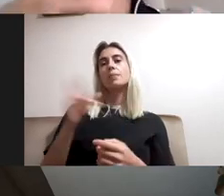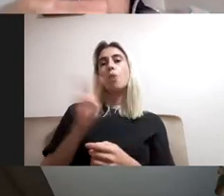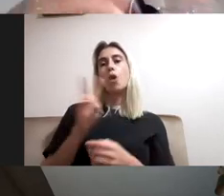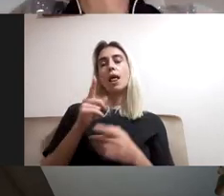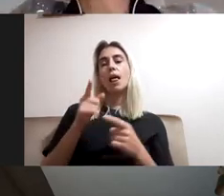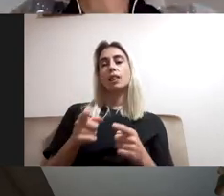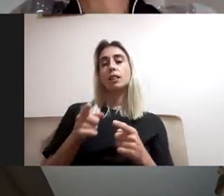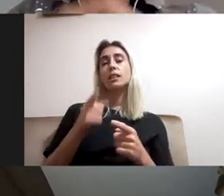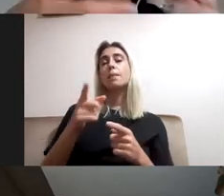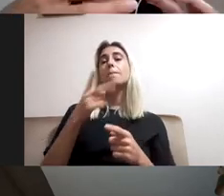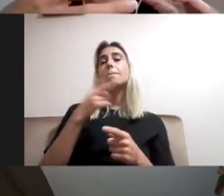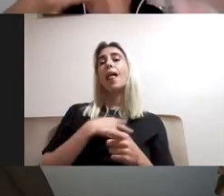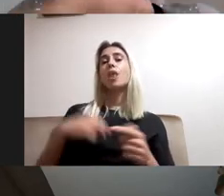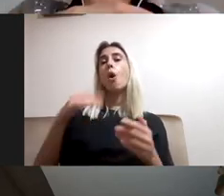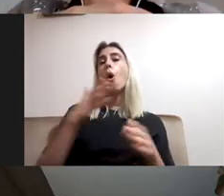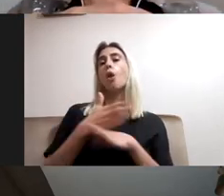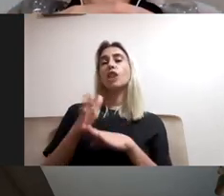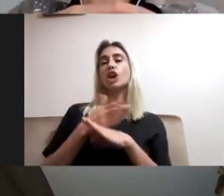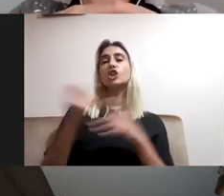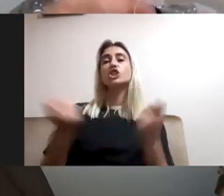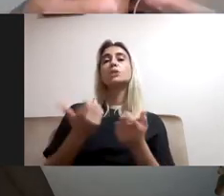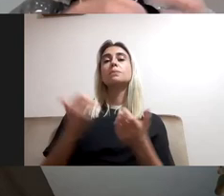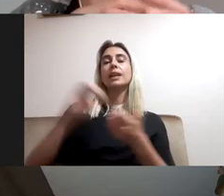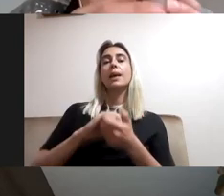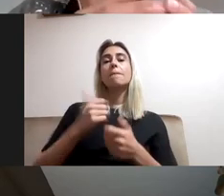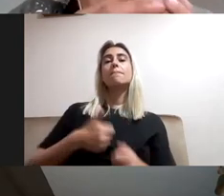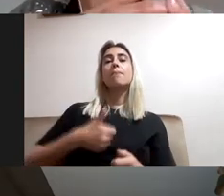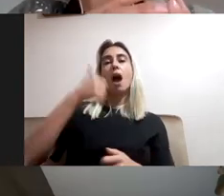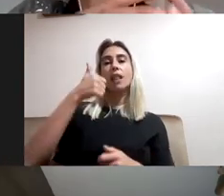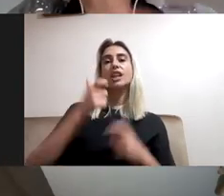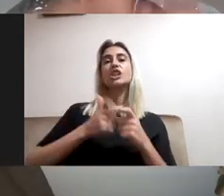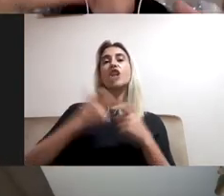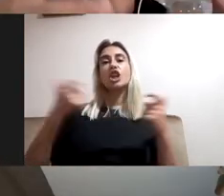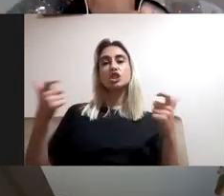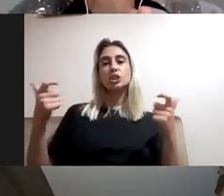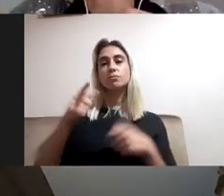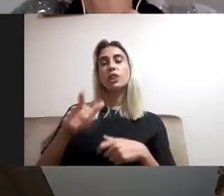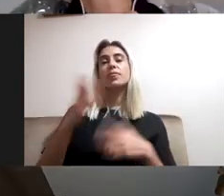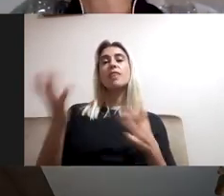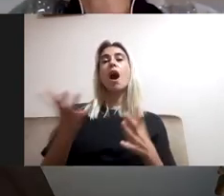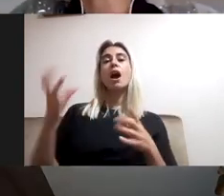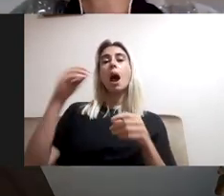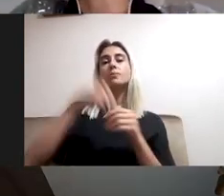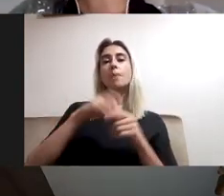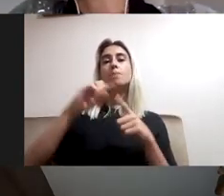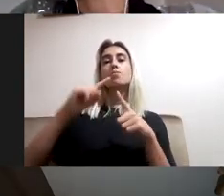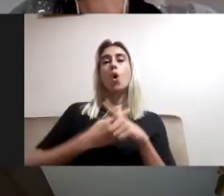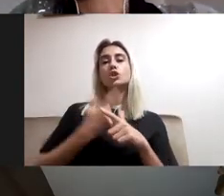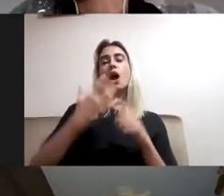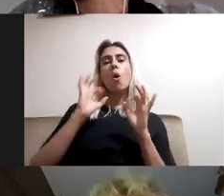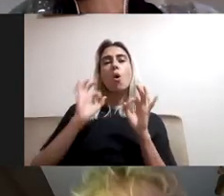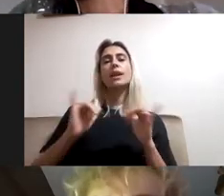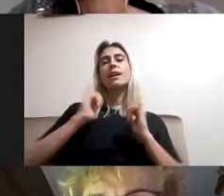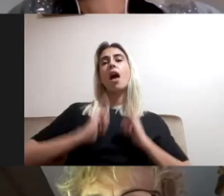yüzden belediye ortaklığı işbirliğiyle, bakanlıkla işbirliği geliştirilmiş daha büyük kapsamlı bir projeyle çok rahat getirilebilir